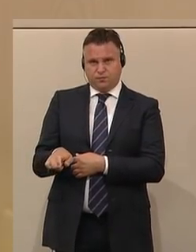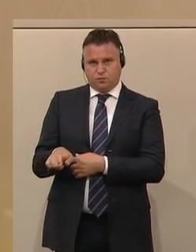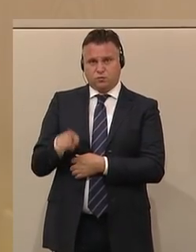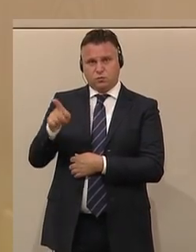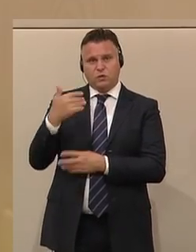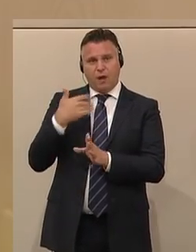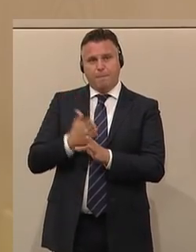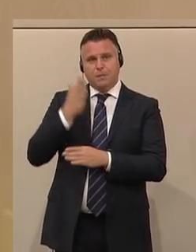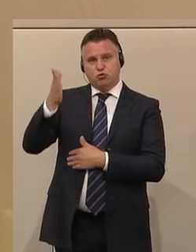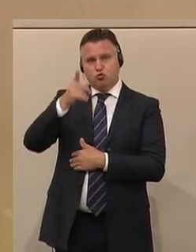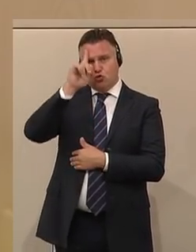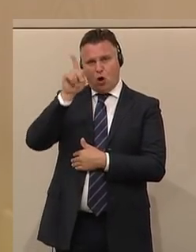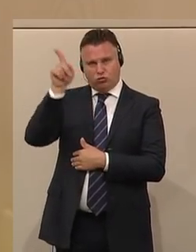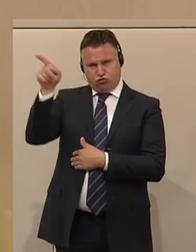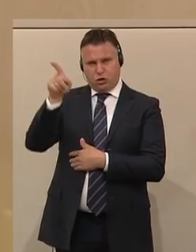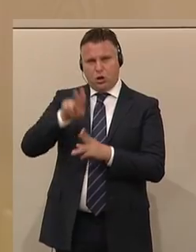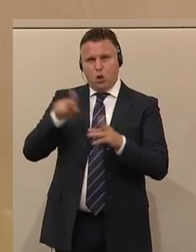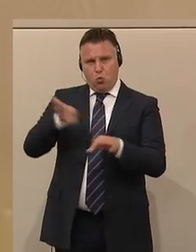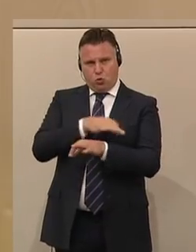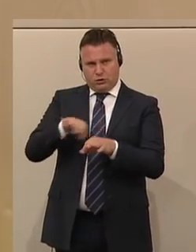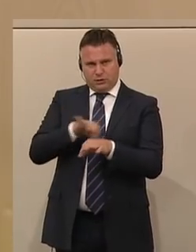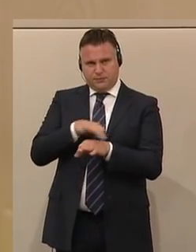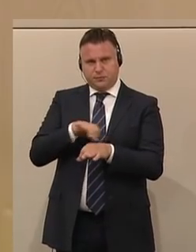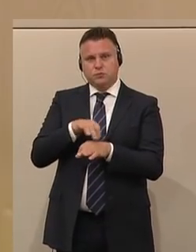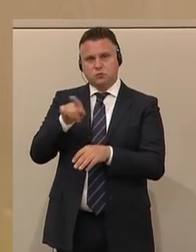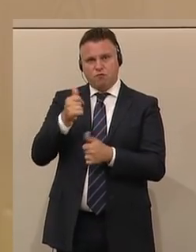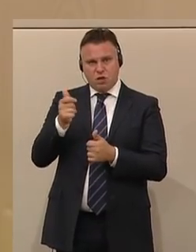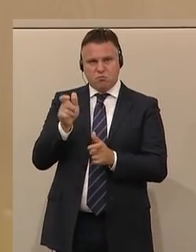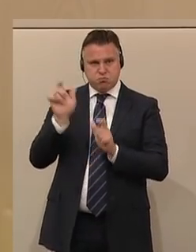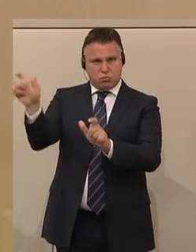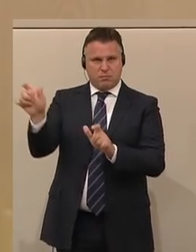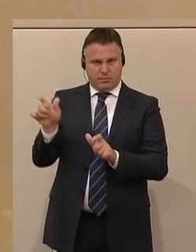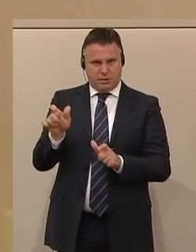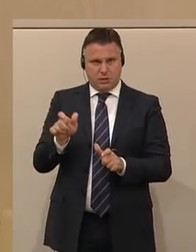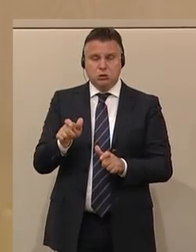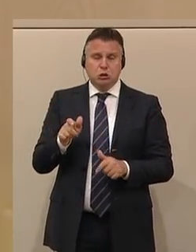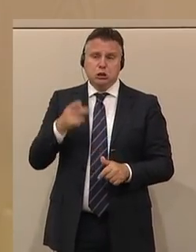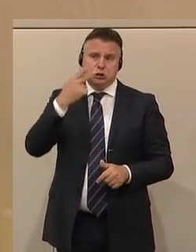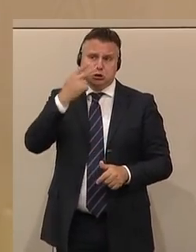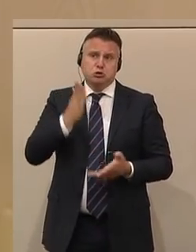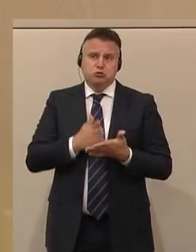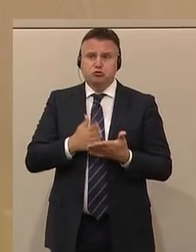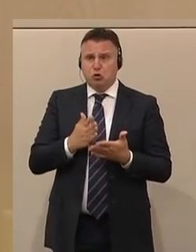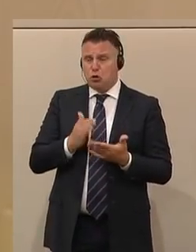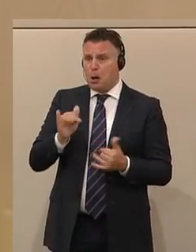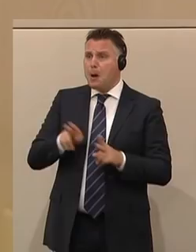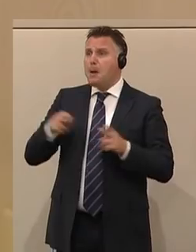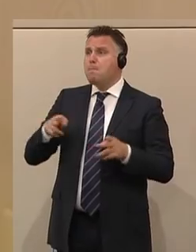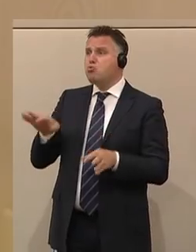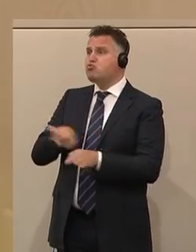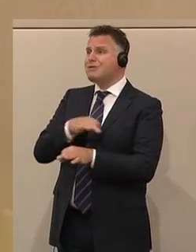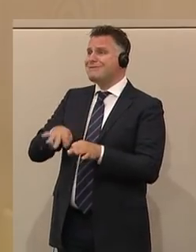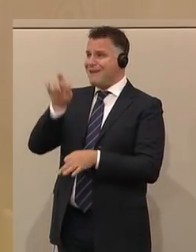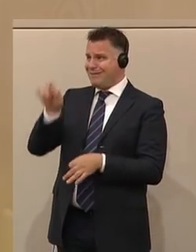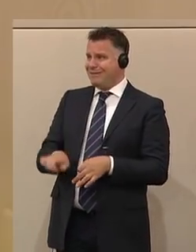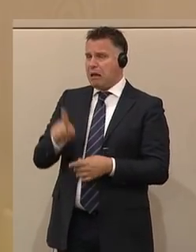die deutsche Bundeskanzlerin mit an die Wand drückt. Das ist imposant, wenn das von einem Bundeskanzler